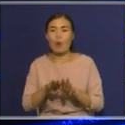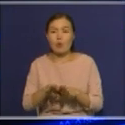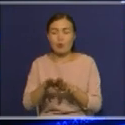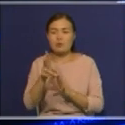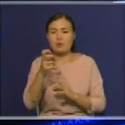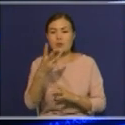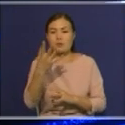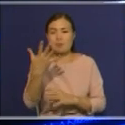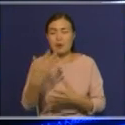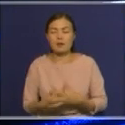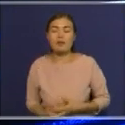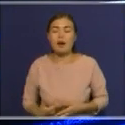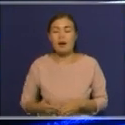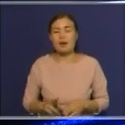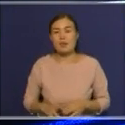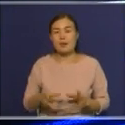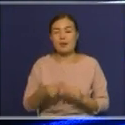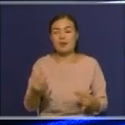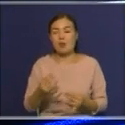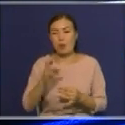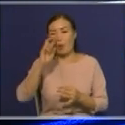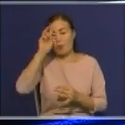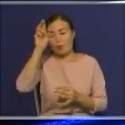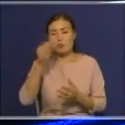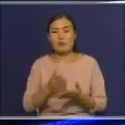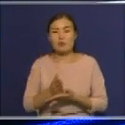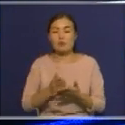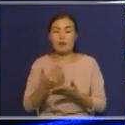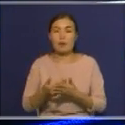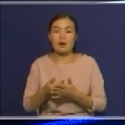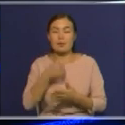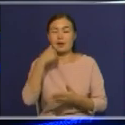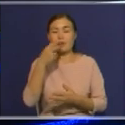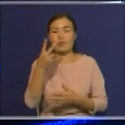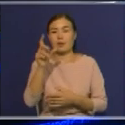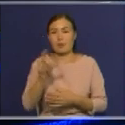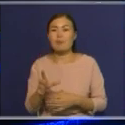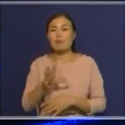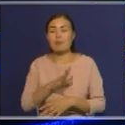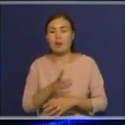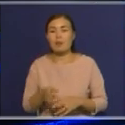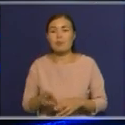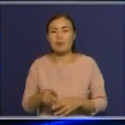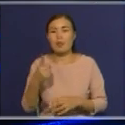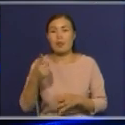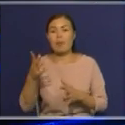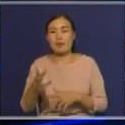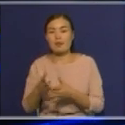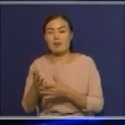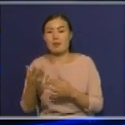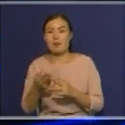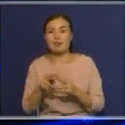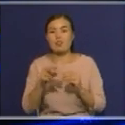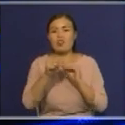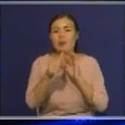235 тысяч это повысило интерес госслужбе например в прошлом году два кандидата были выдвинуты на одно место но в этом году